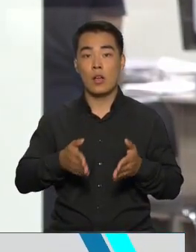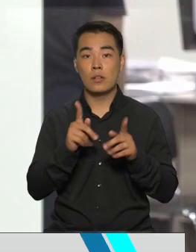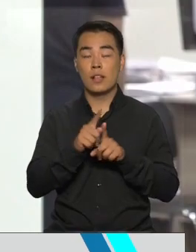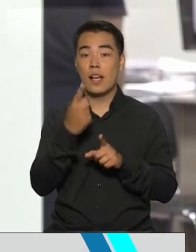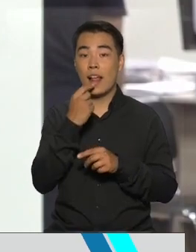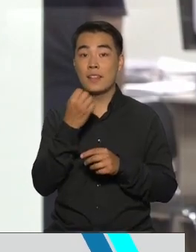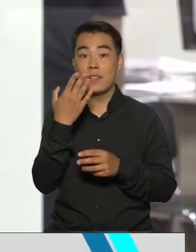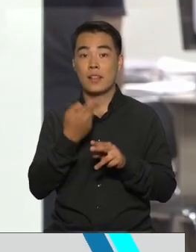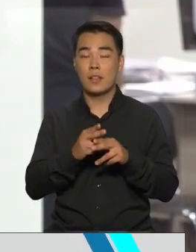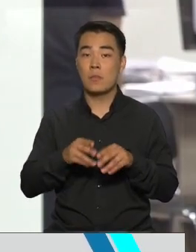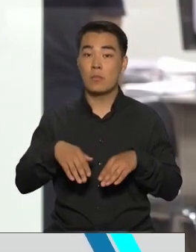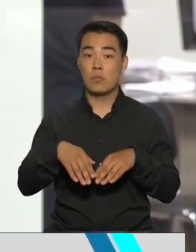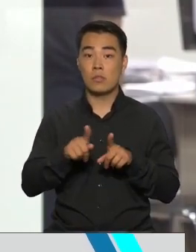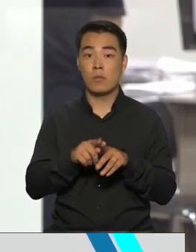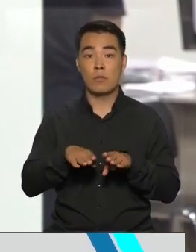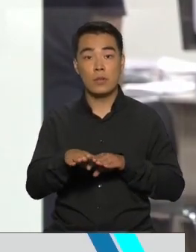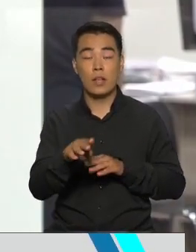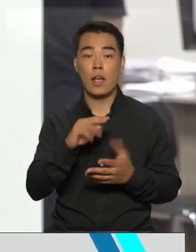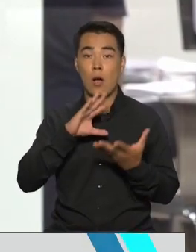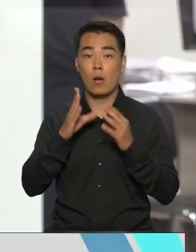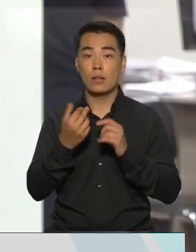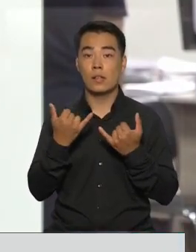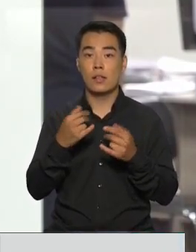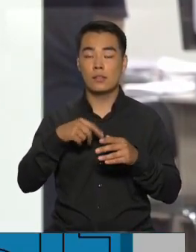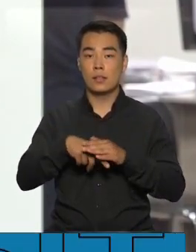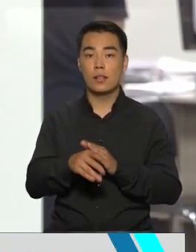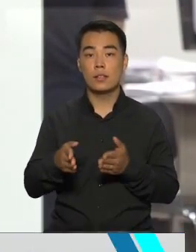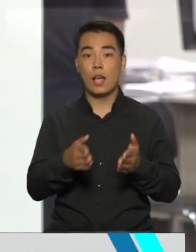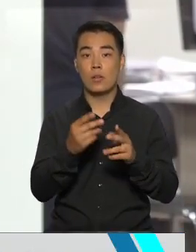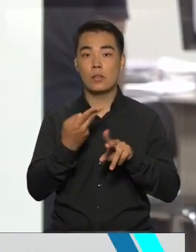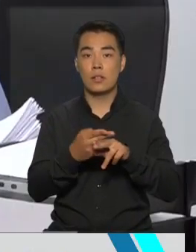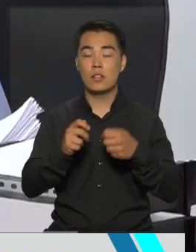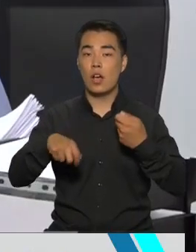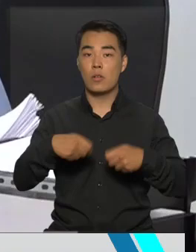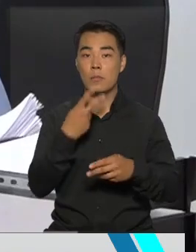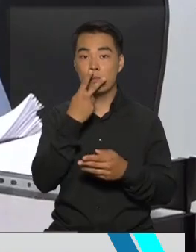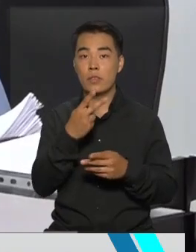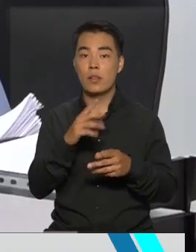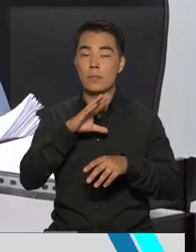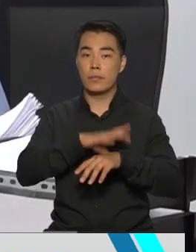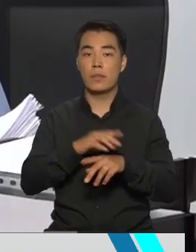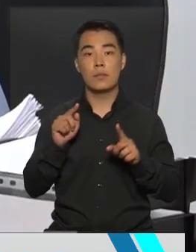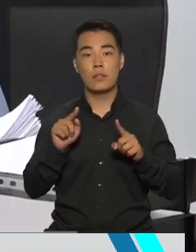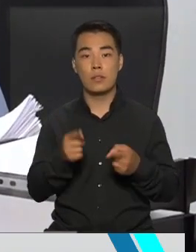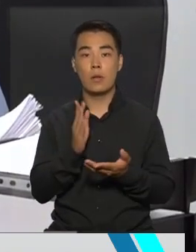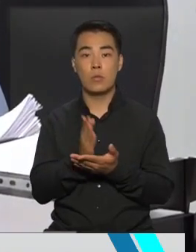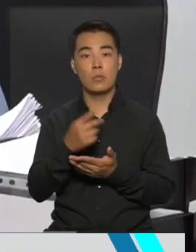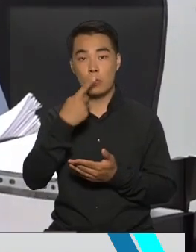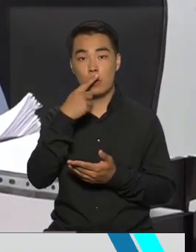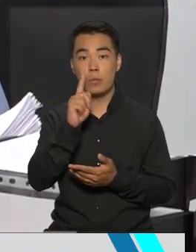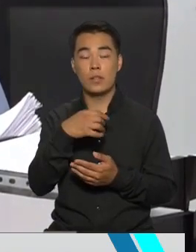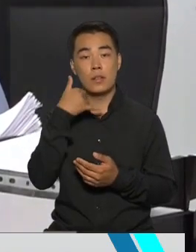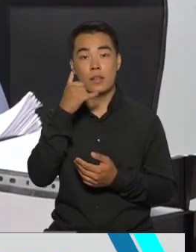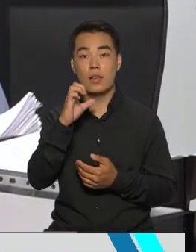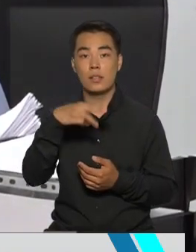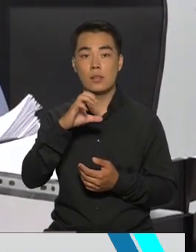сигналын өту, және үздіксіз ақ жолақты кесіп өтпеу бойынша. Құқық бұзушының телефон нөмеріне